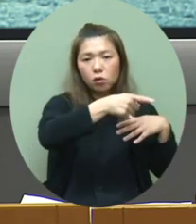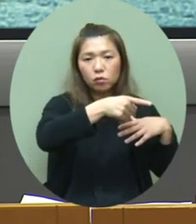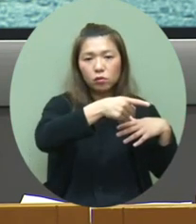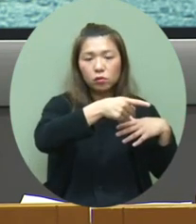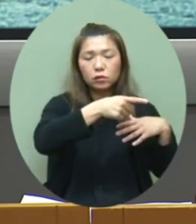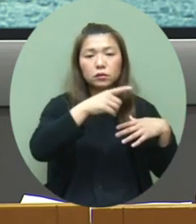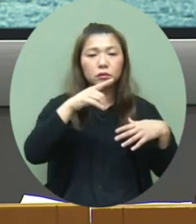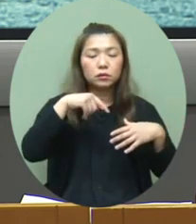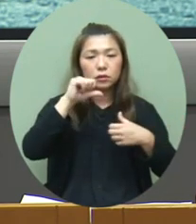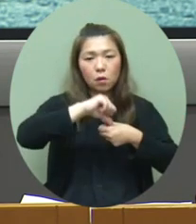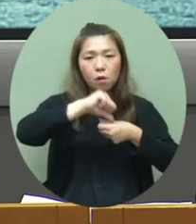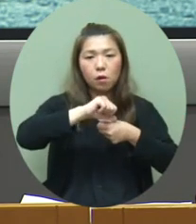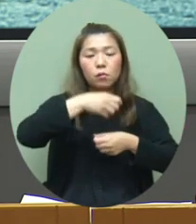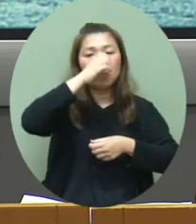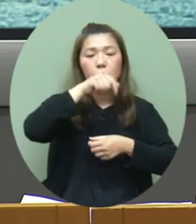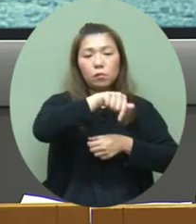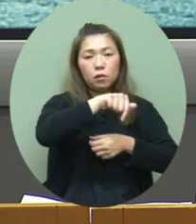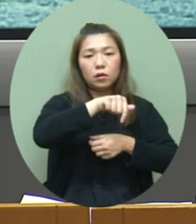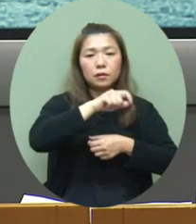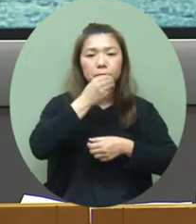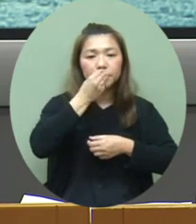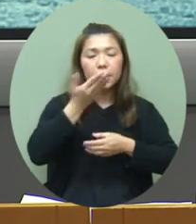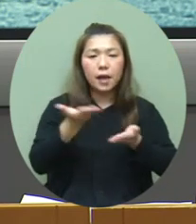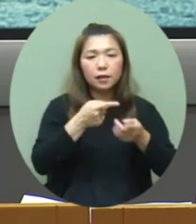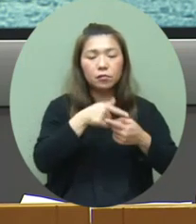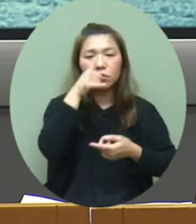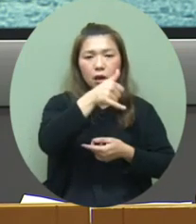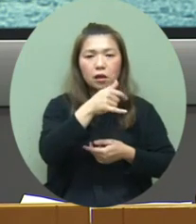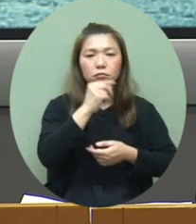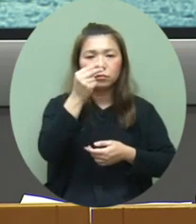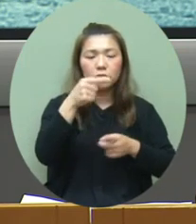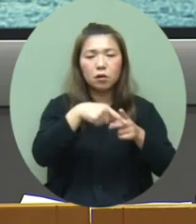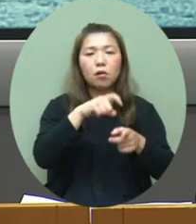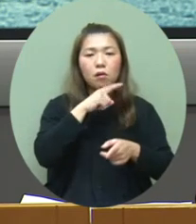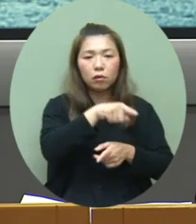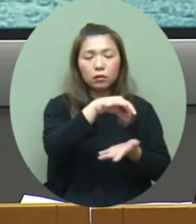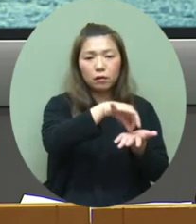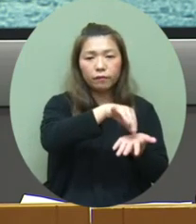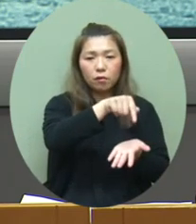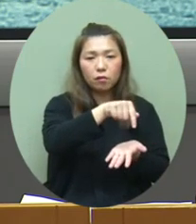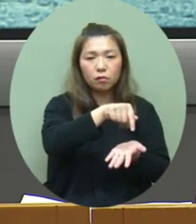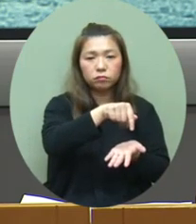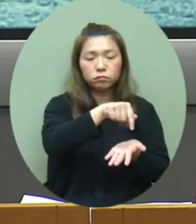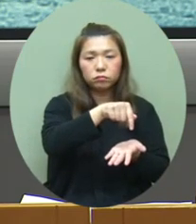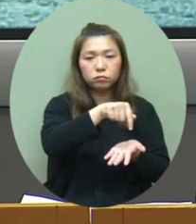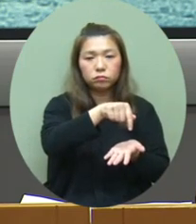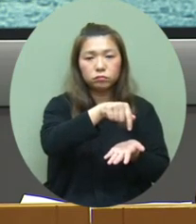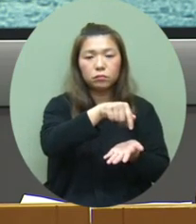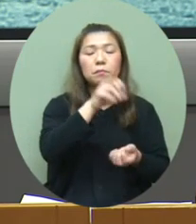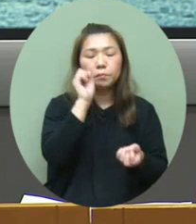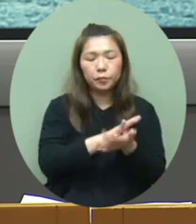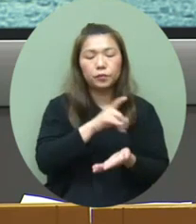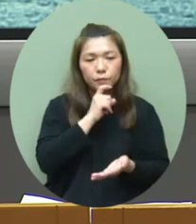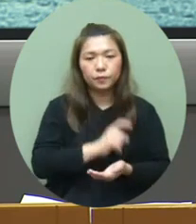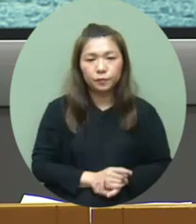個食客啦，即係曾經幫襯過嗰個食客嗰個地方嘅食客咧，就係、是、確診